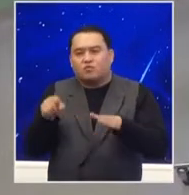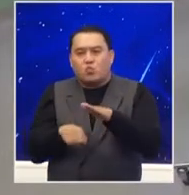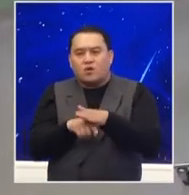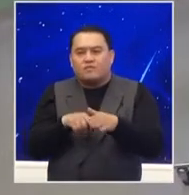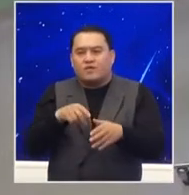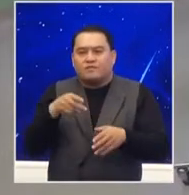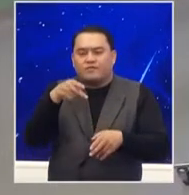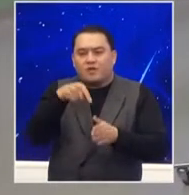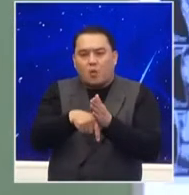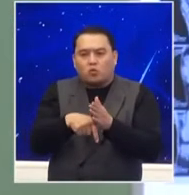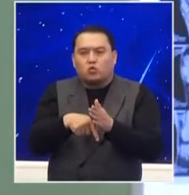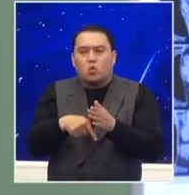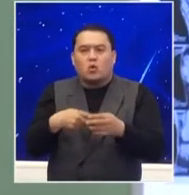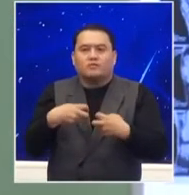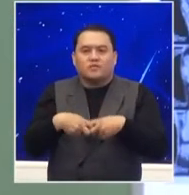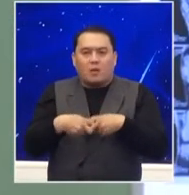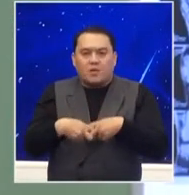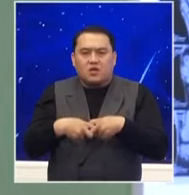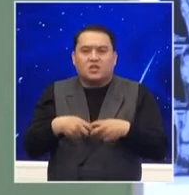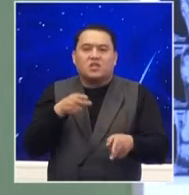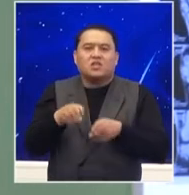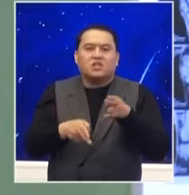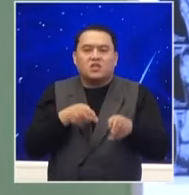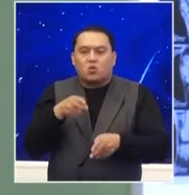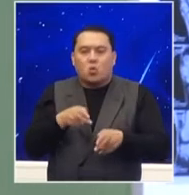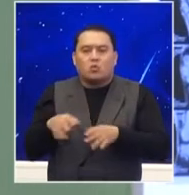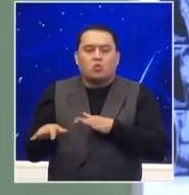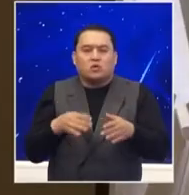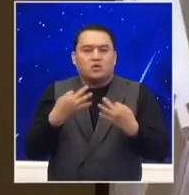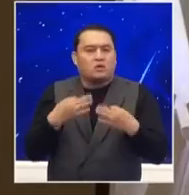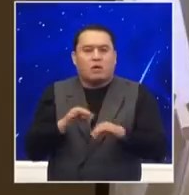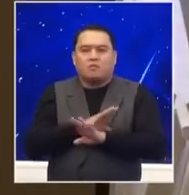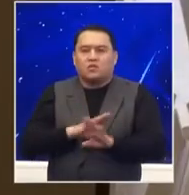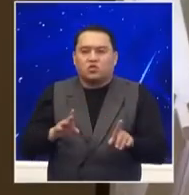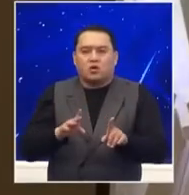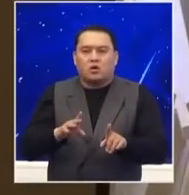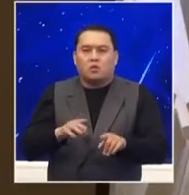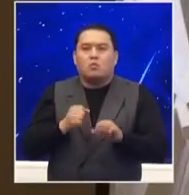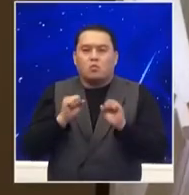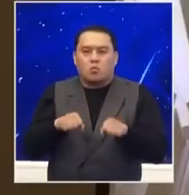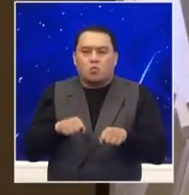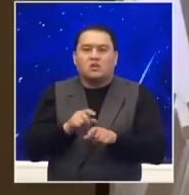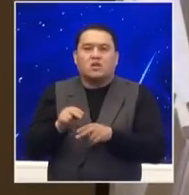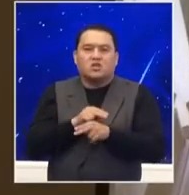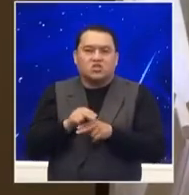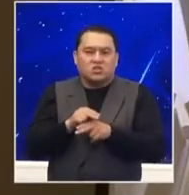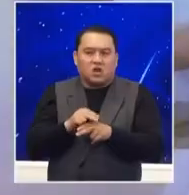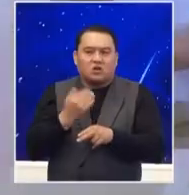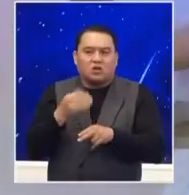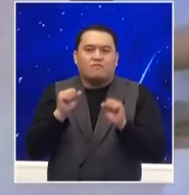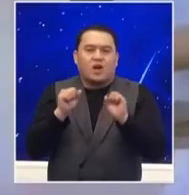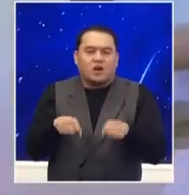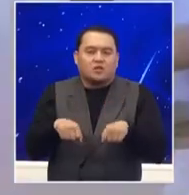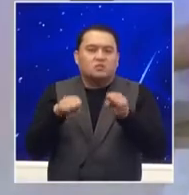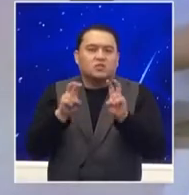минимальным вмешательством позволяет артроскопия. Хирургическая процедура универсальна, подходит как для диагностики, так и для лечения. Она дает